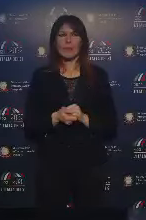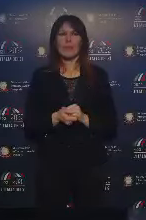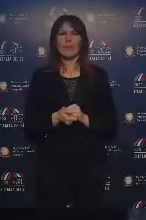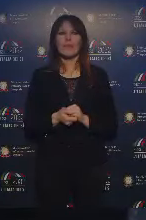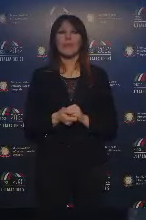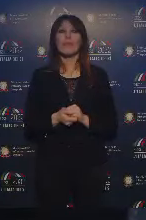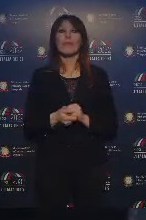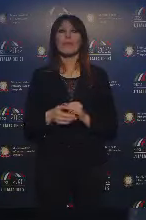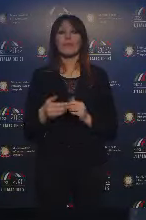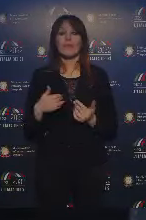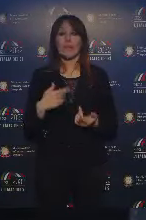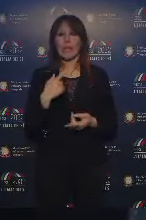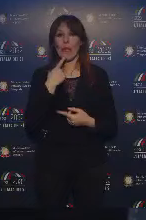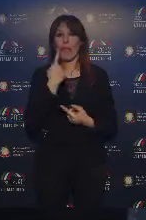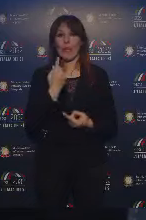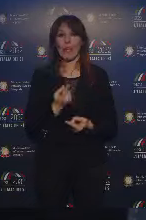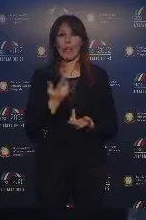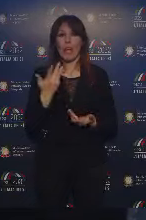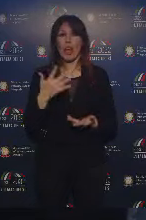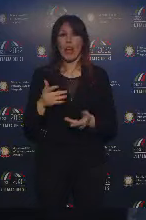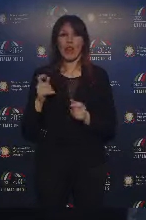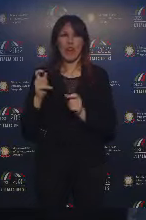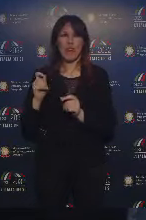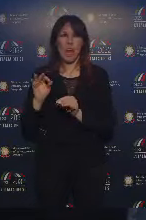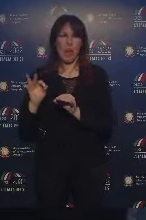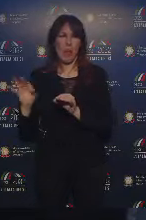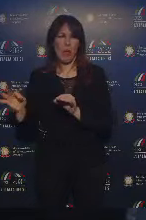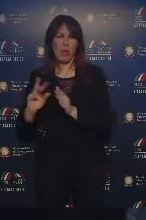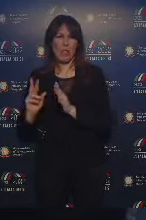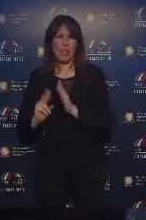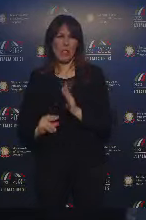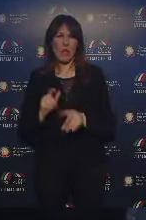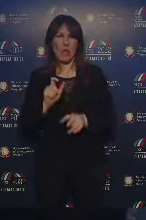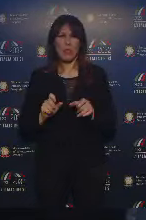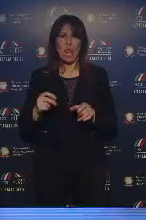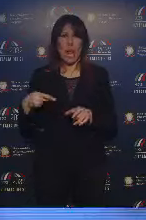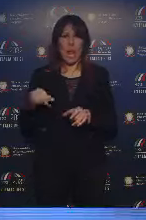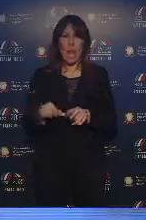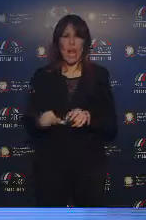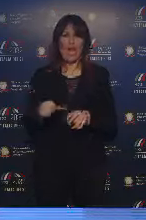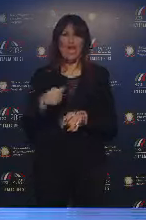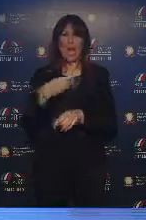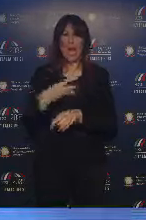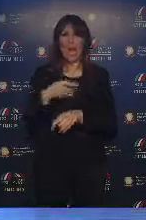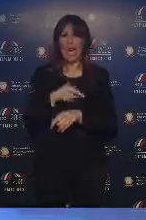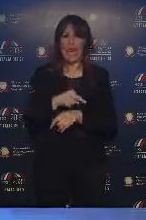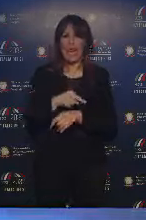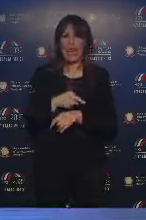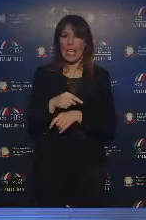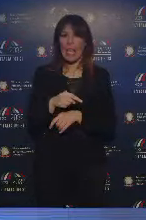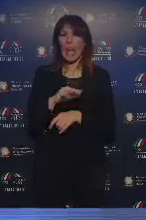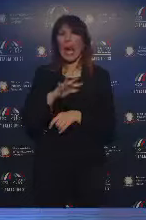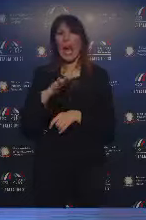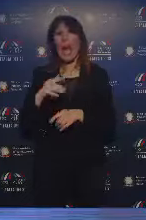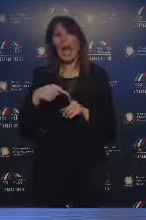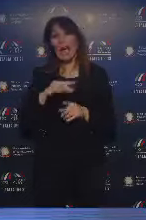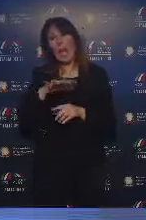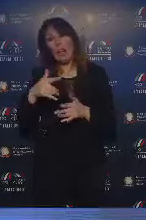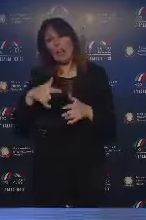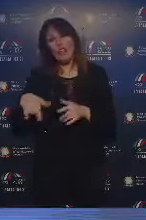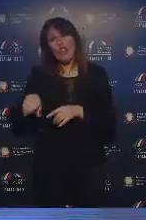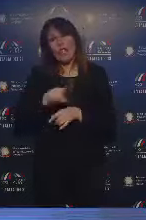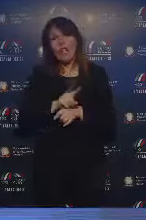e io devo dire che che ne scriva qualche giornale che il personale di Anas a Maratea e non solo a Maratea si è dimostrato assolutamente